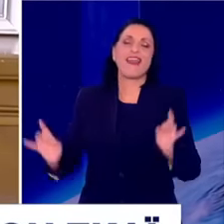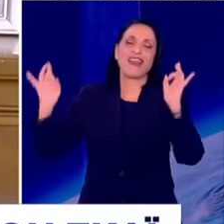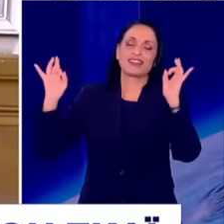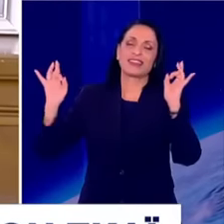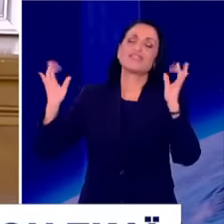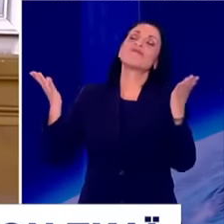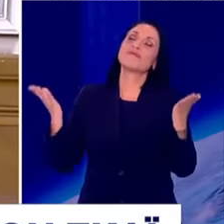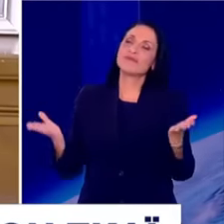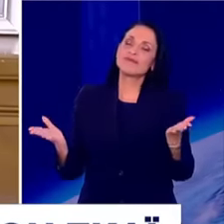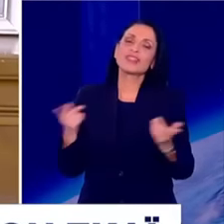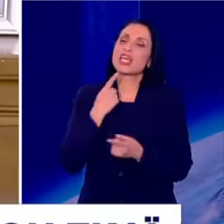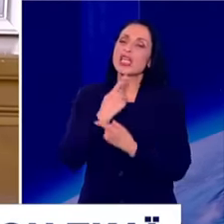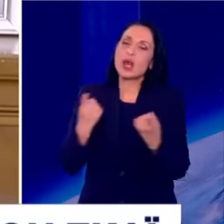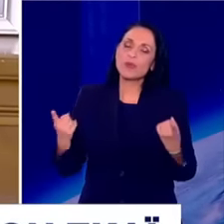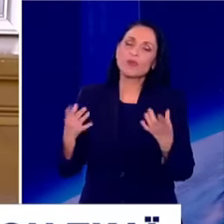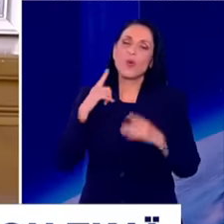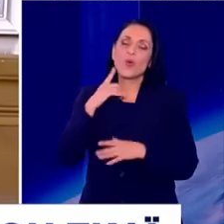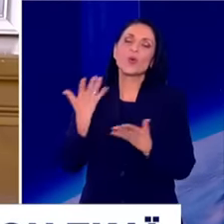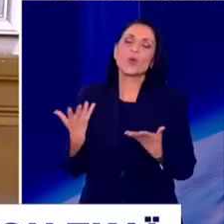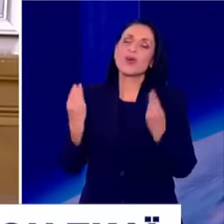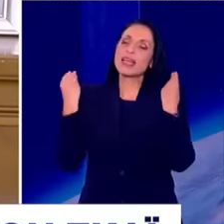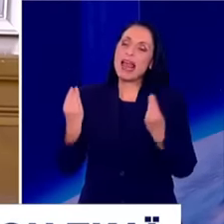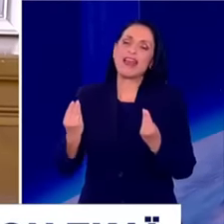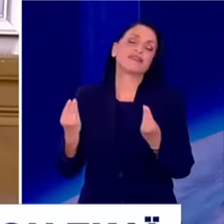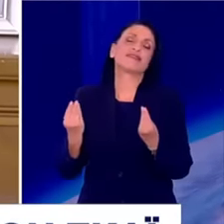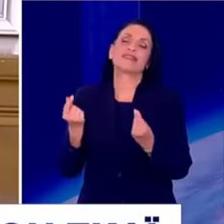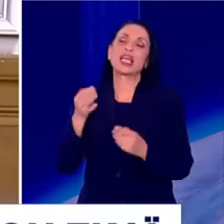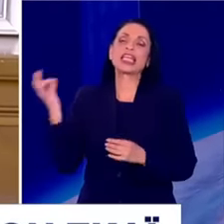Ανάσταση και με λογικές τιμές για το